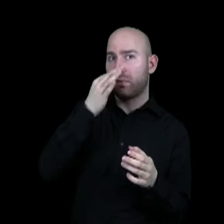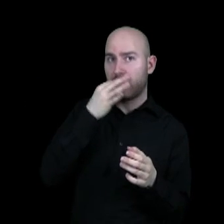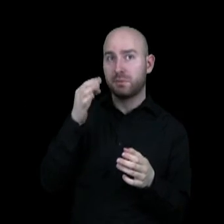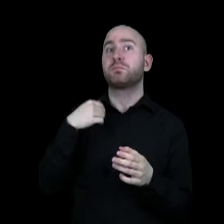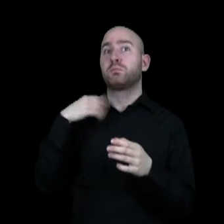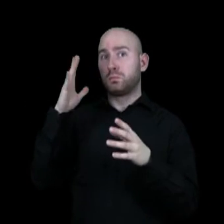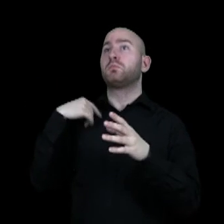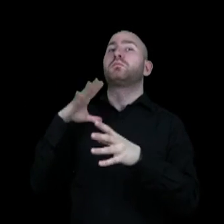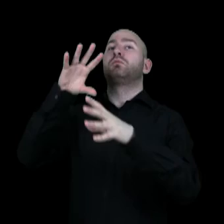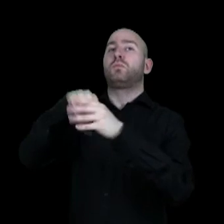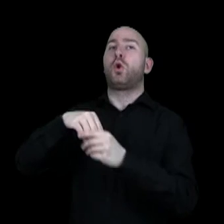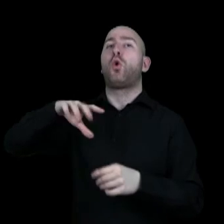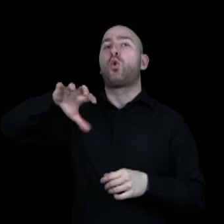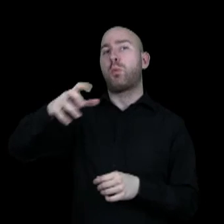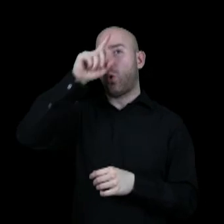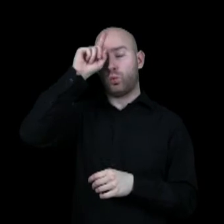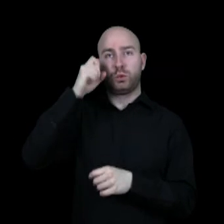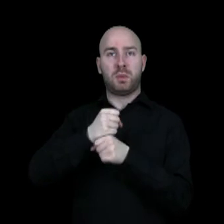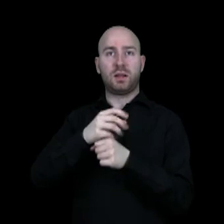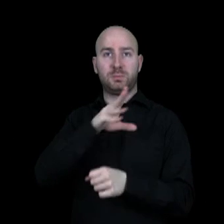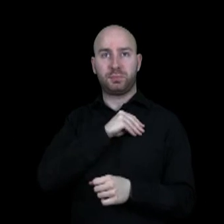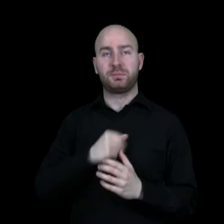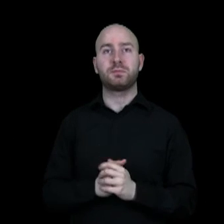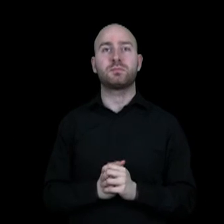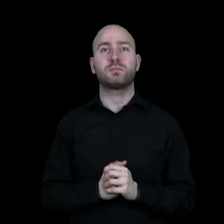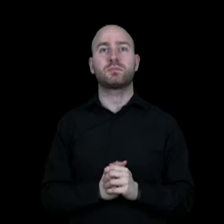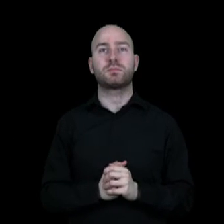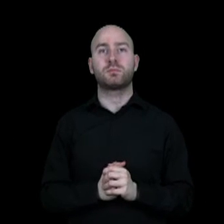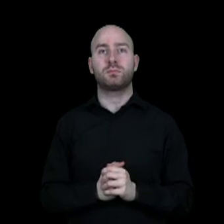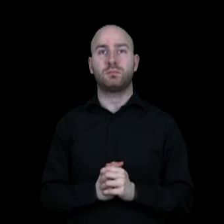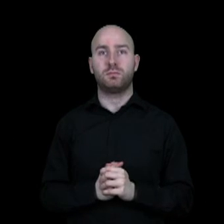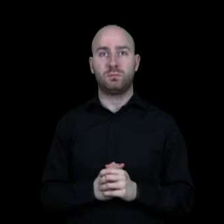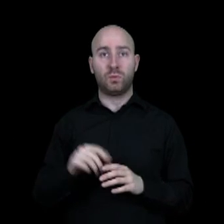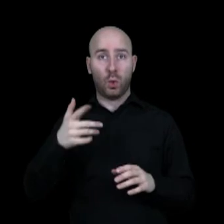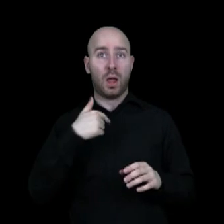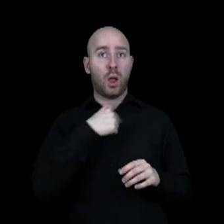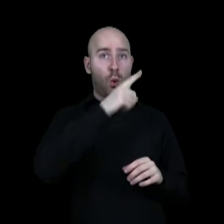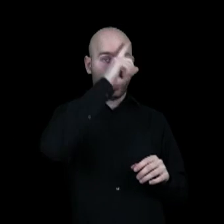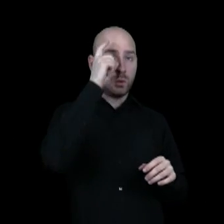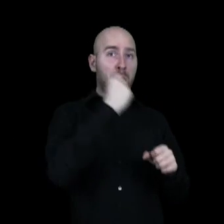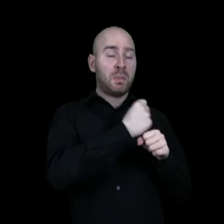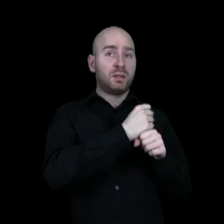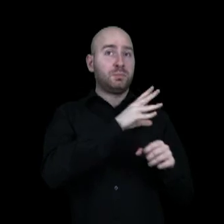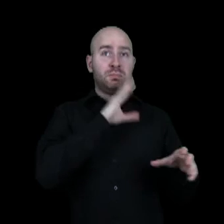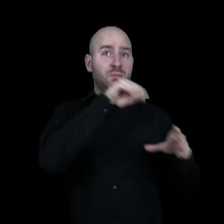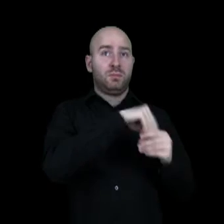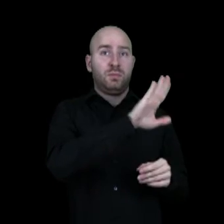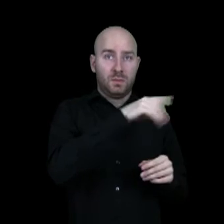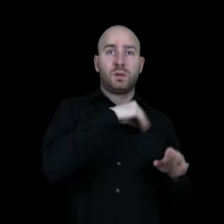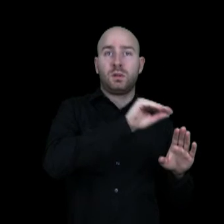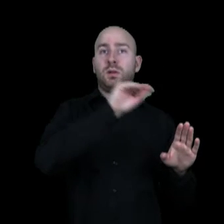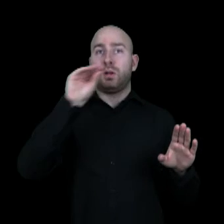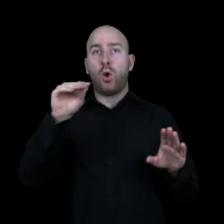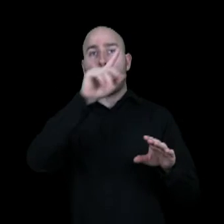Dołączam więc do puli osób poza siłą roboczą zamiast należeć do siły roboczej do osób zatrudnionych